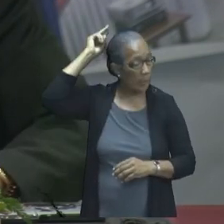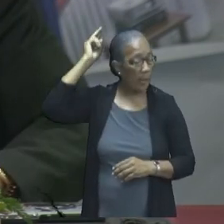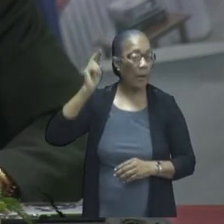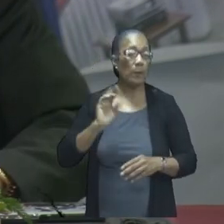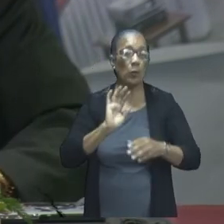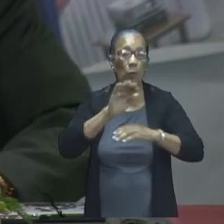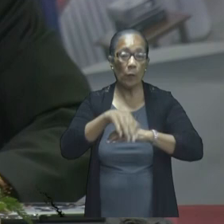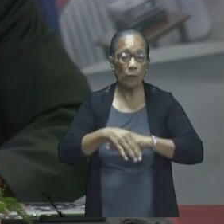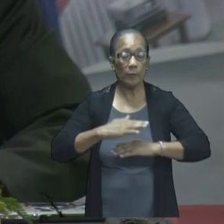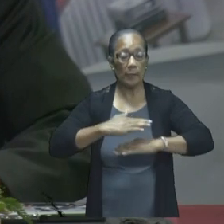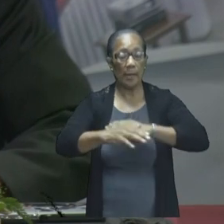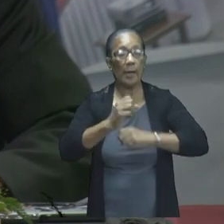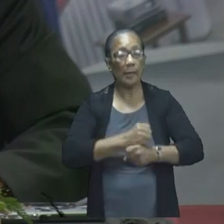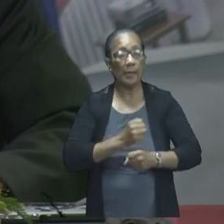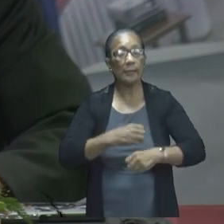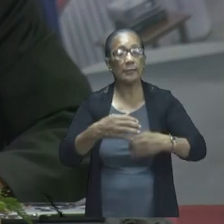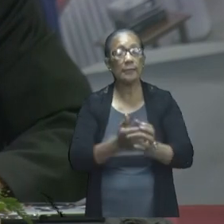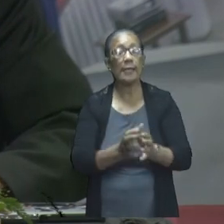sector